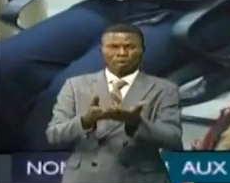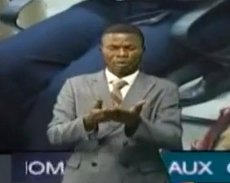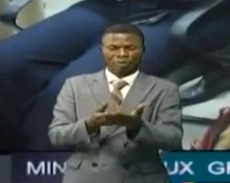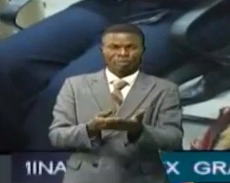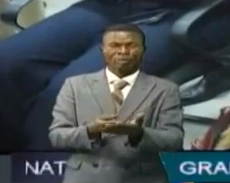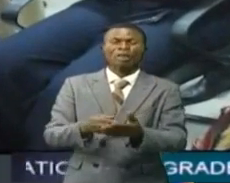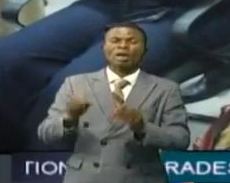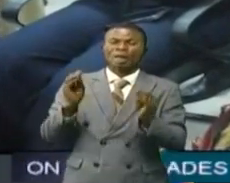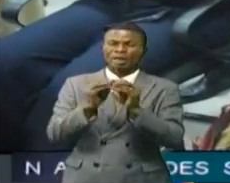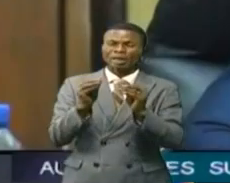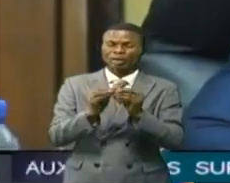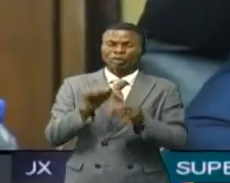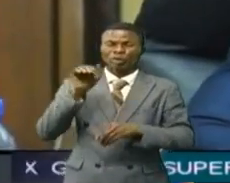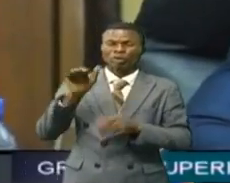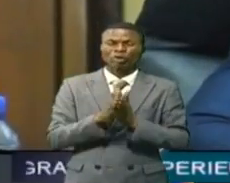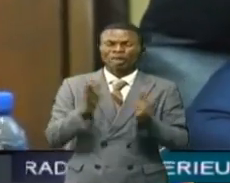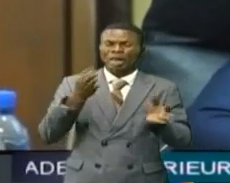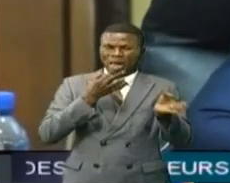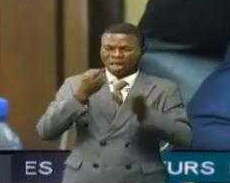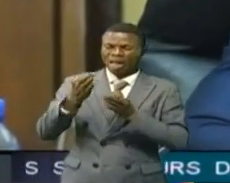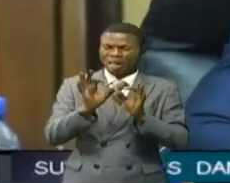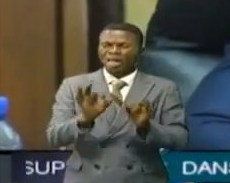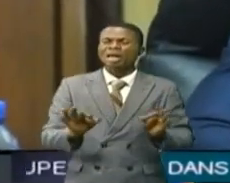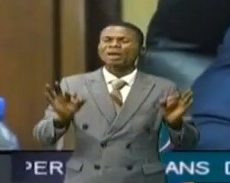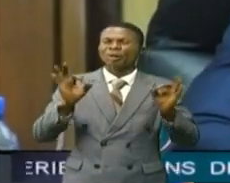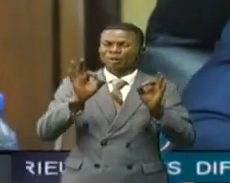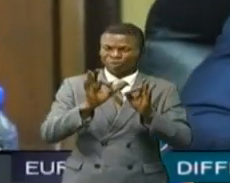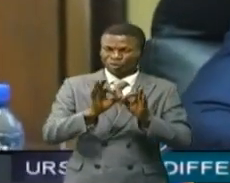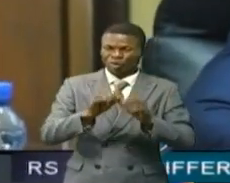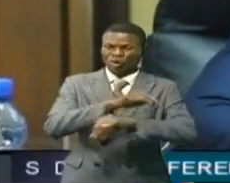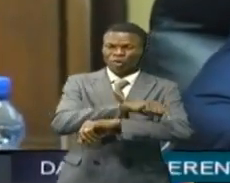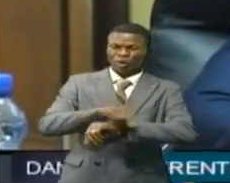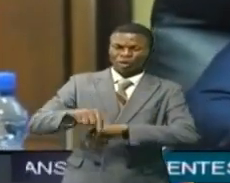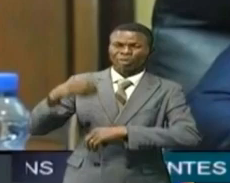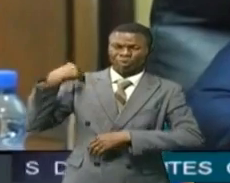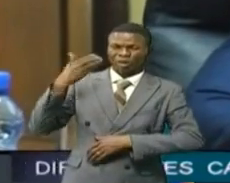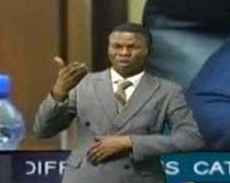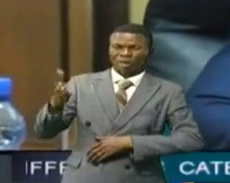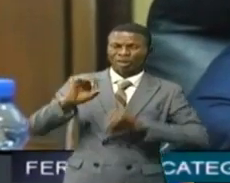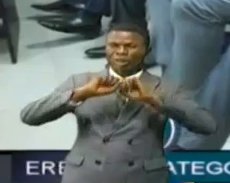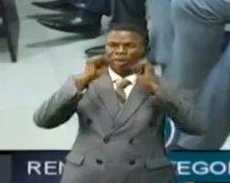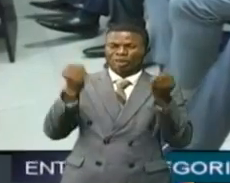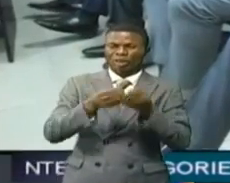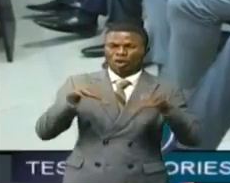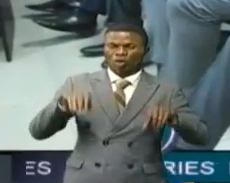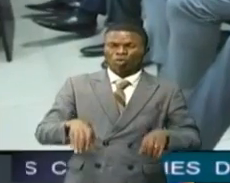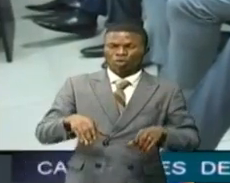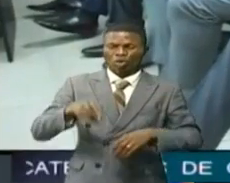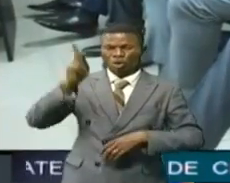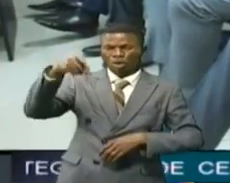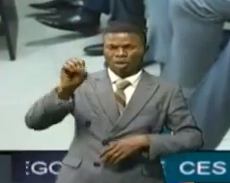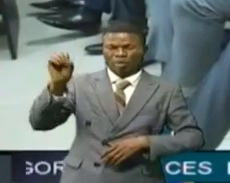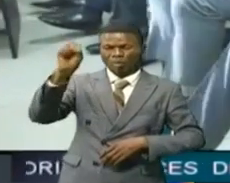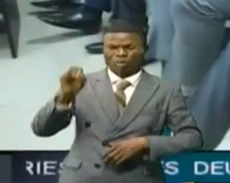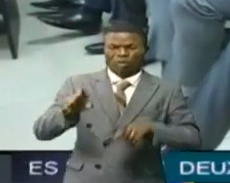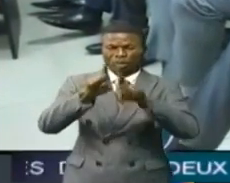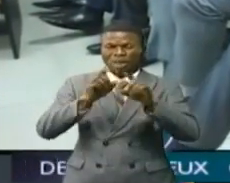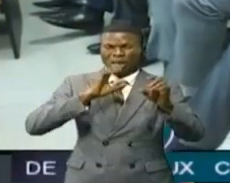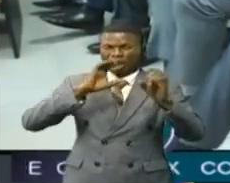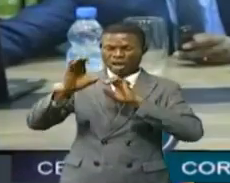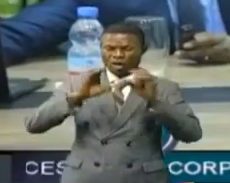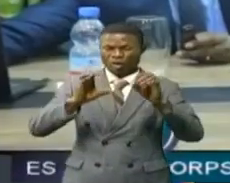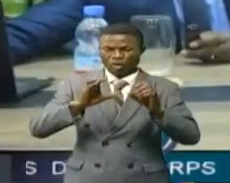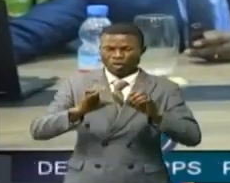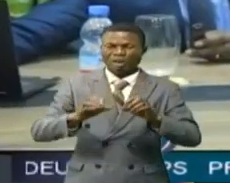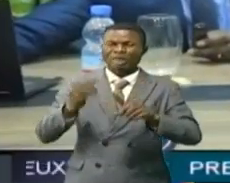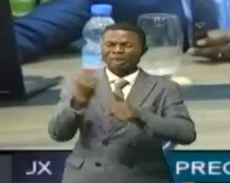laquelle son directeur général a expliqué l'importance de cet établissement public. La Société congolaise de postes et de télécommunications a comme service de